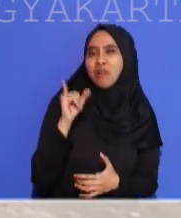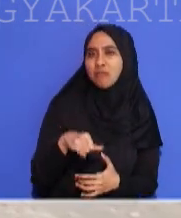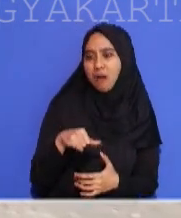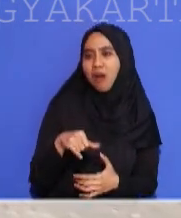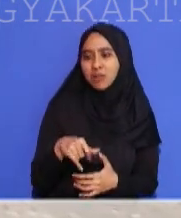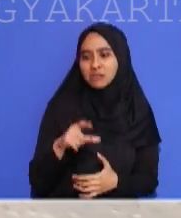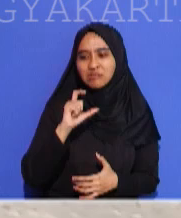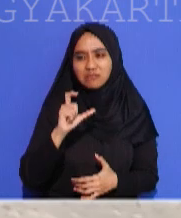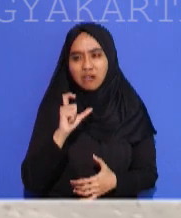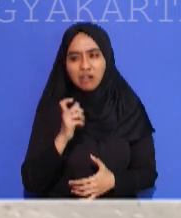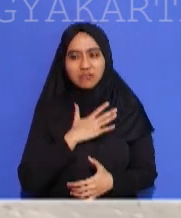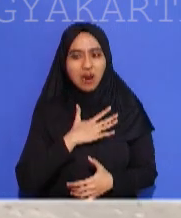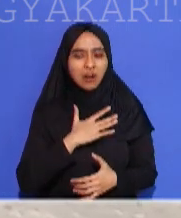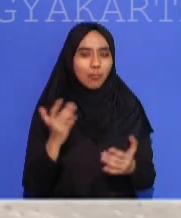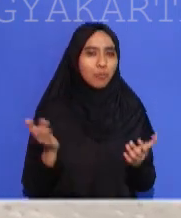kuloasar